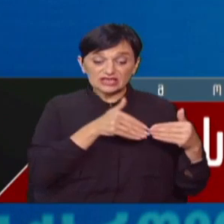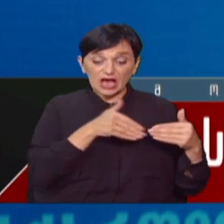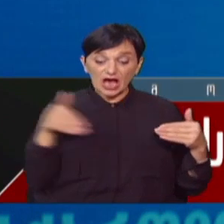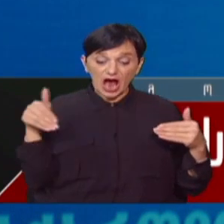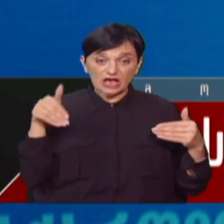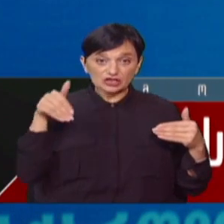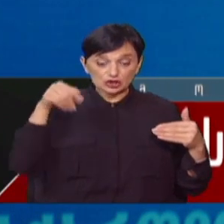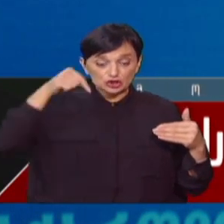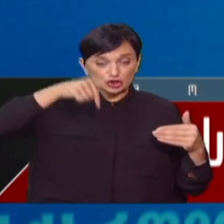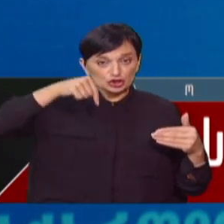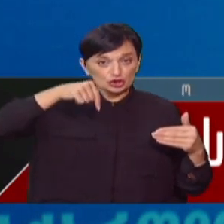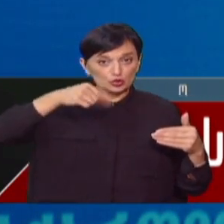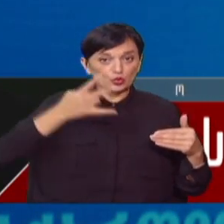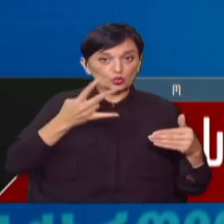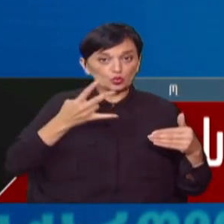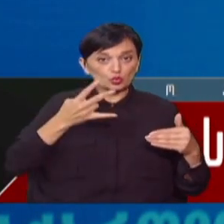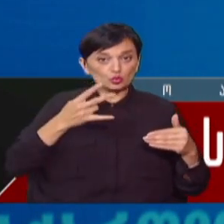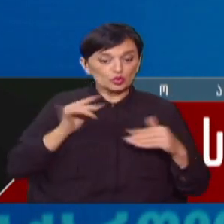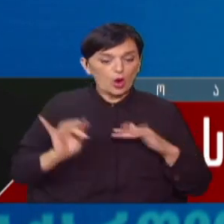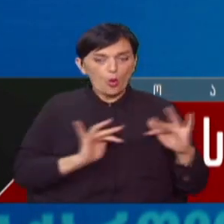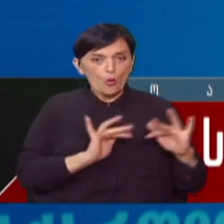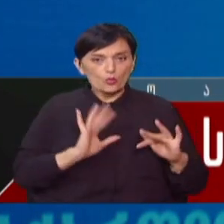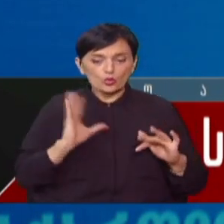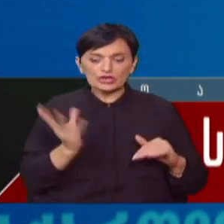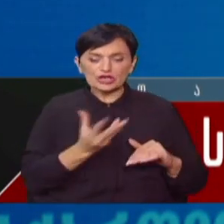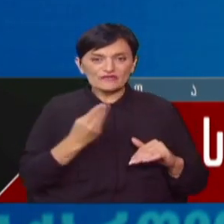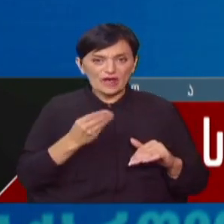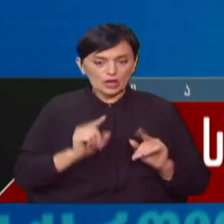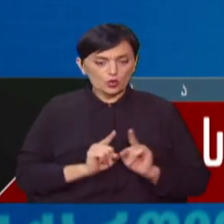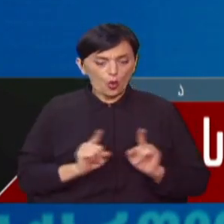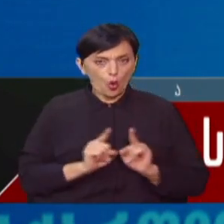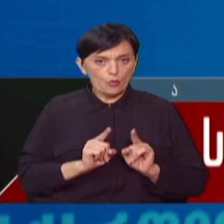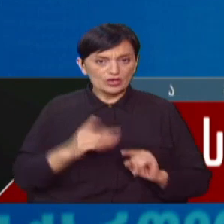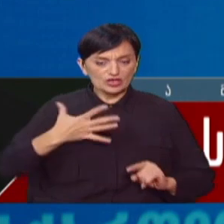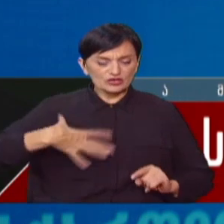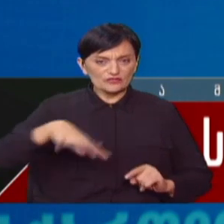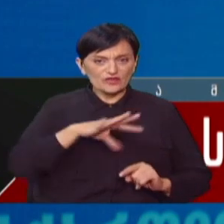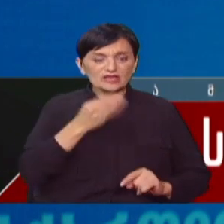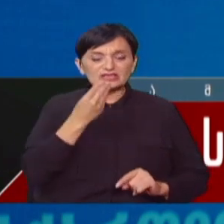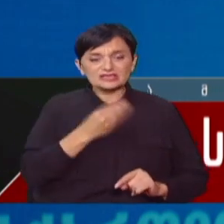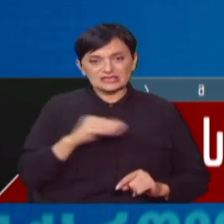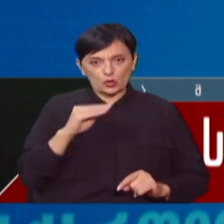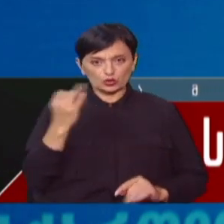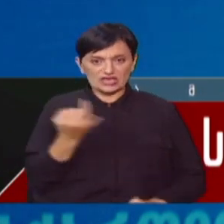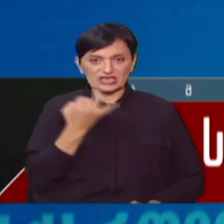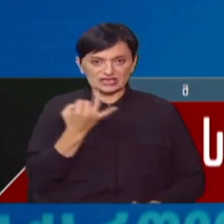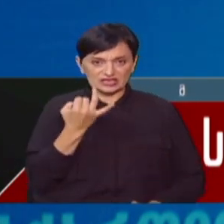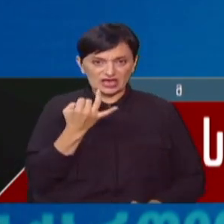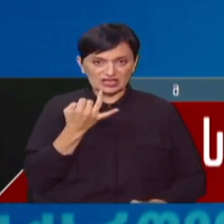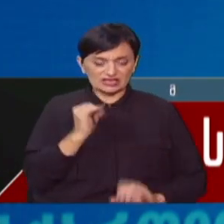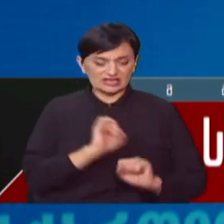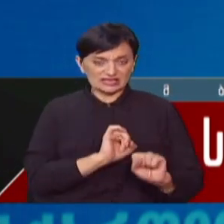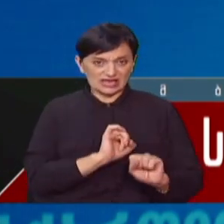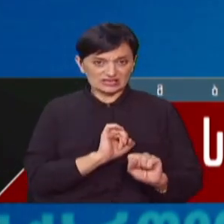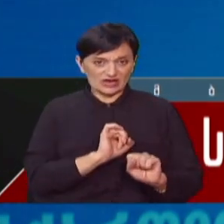ხაზების შიგნით უნდა ოპერირებდეს ყველა ოპოზიციონერი ქვეყნის საუკეთესო ინტერესის